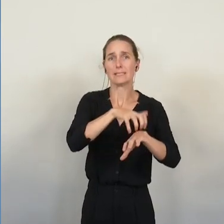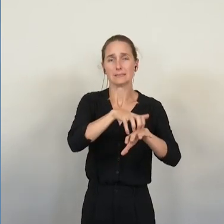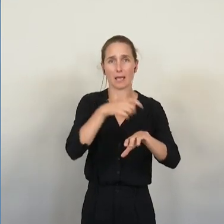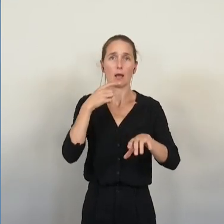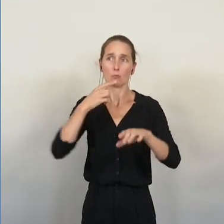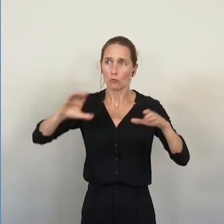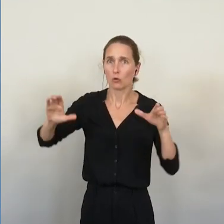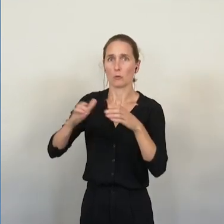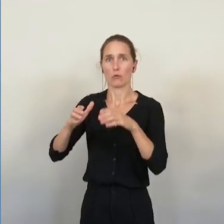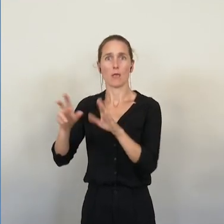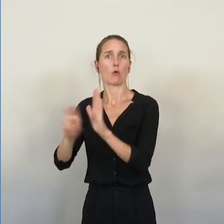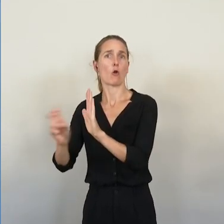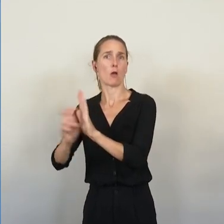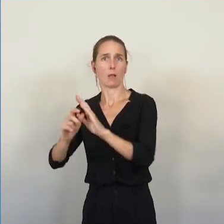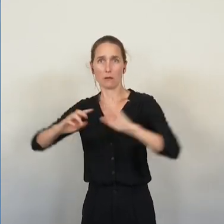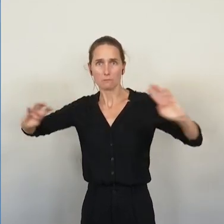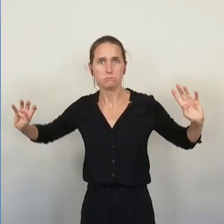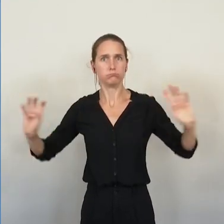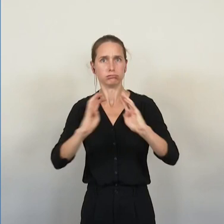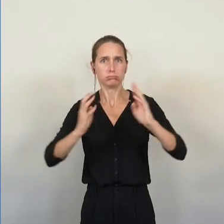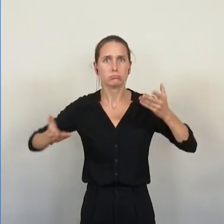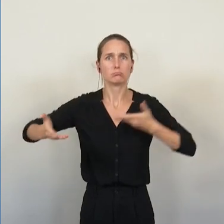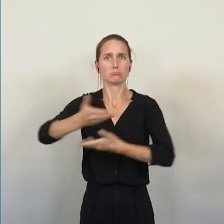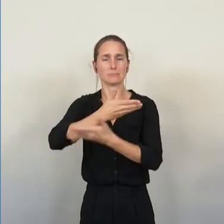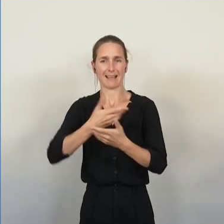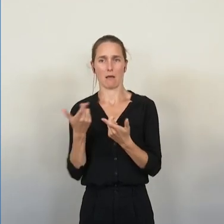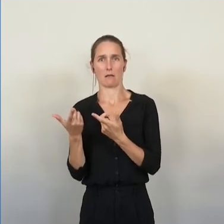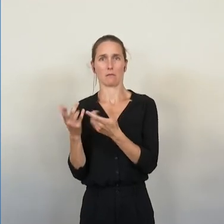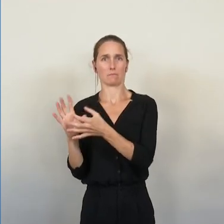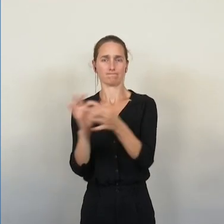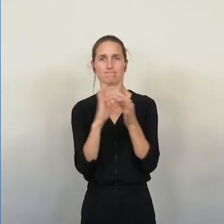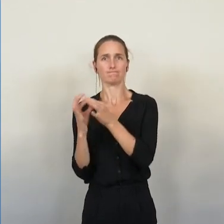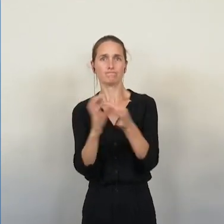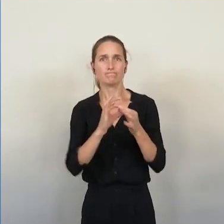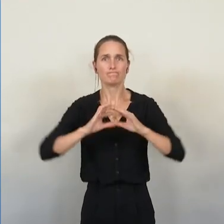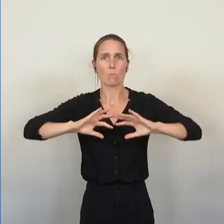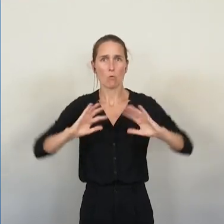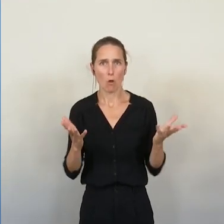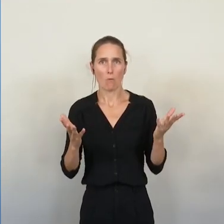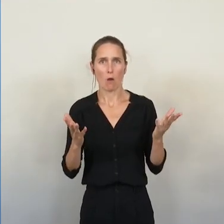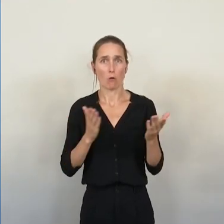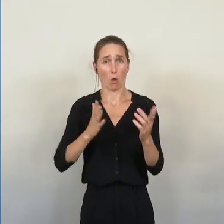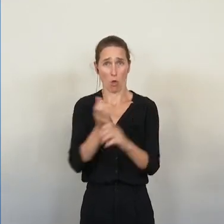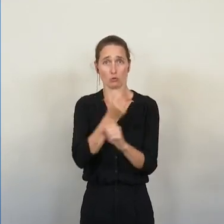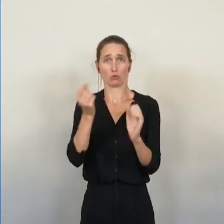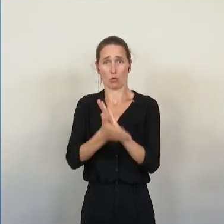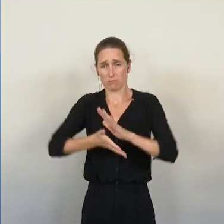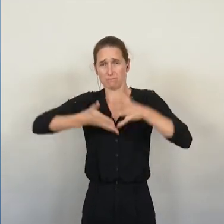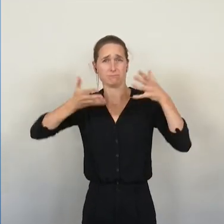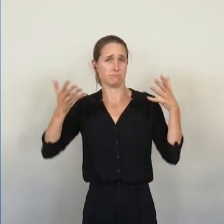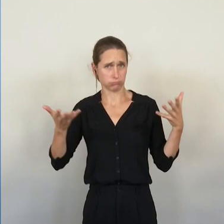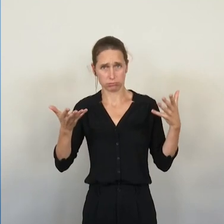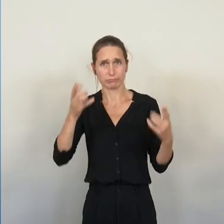bref tout ce petit monde la coopération de ces acteurs s'articule s'articule autour de plusieurs enjeux majeurs la